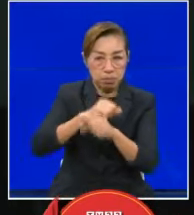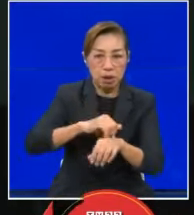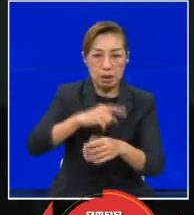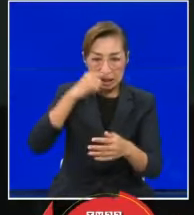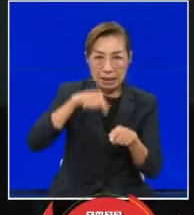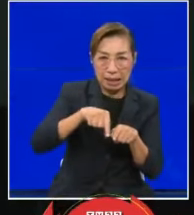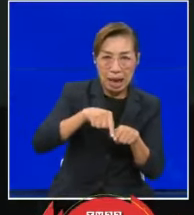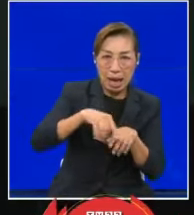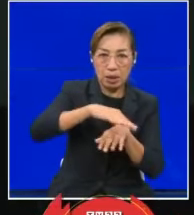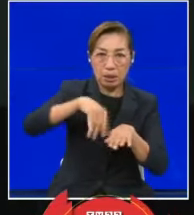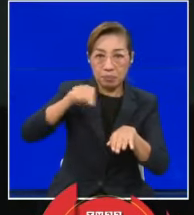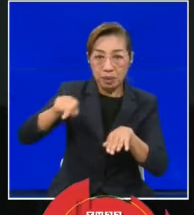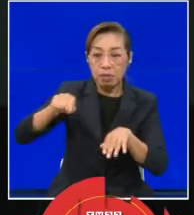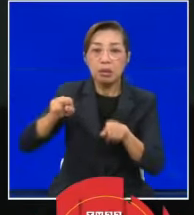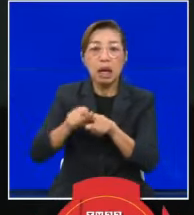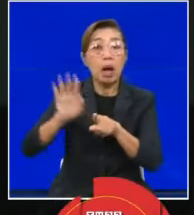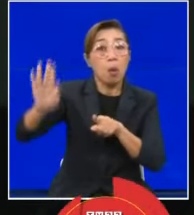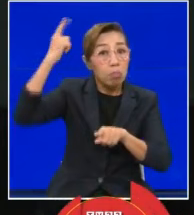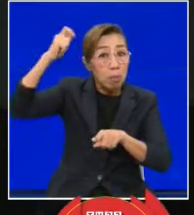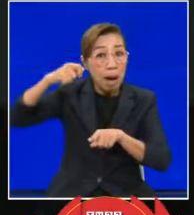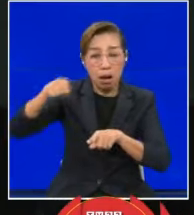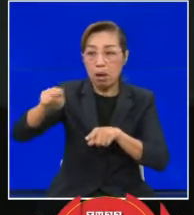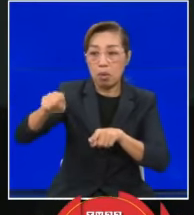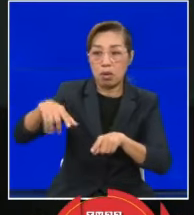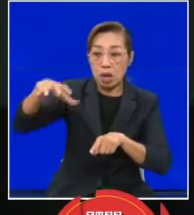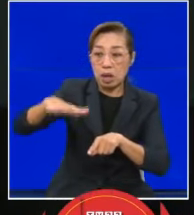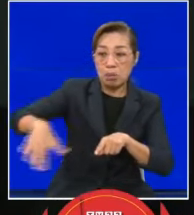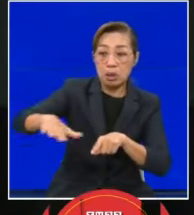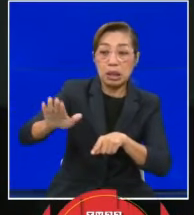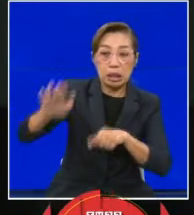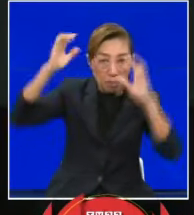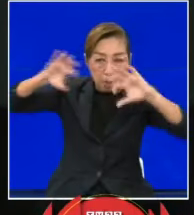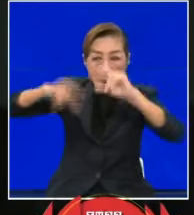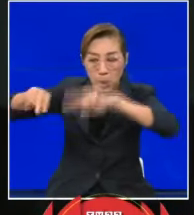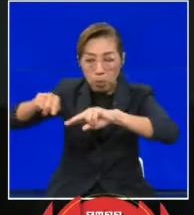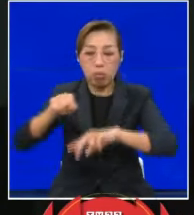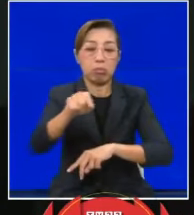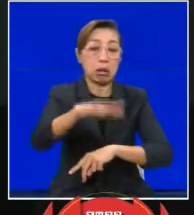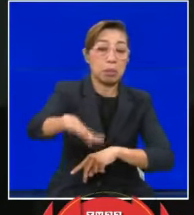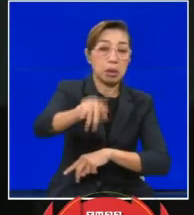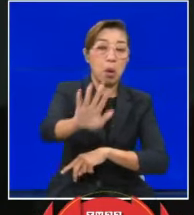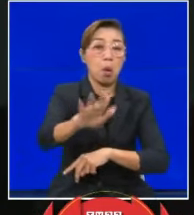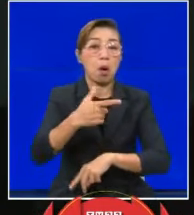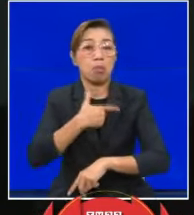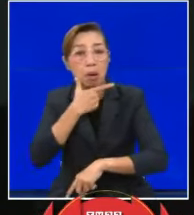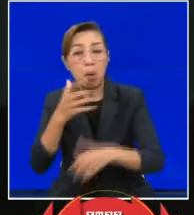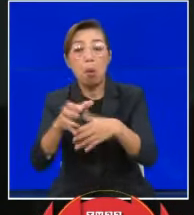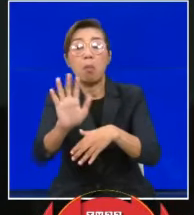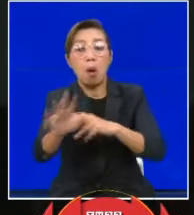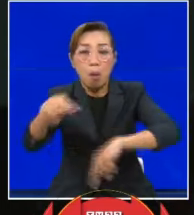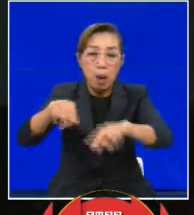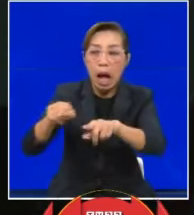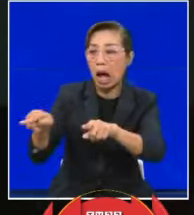ก็กลุ่มอื่นก็ยังควบคุมอยู่ในพื้นอีกหลายพื้นที่นะครับเพราะฉะนั้นการเจรจานี่ก็ต้องเจรจาให้ได้ทุกกลุ่มนะครับ